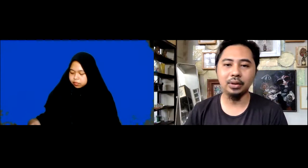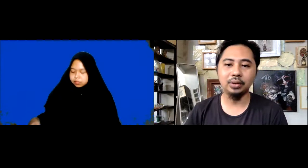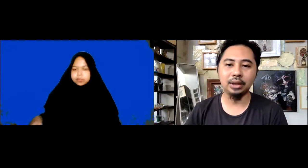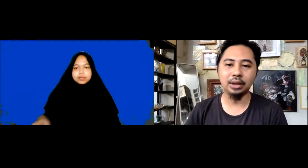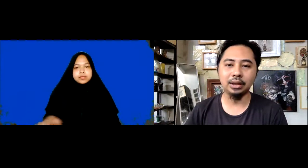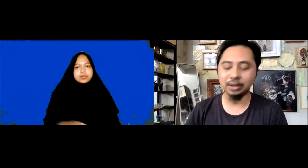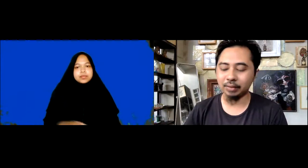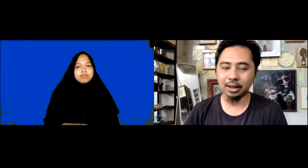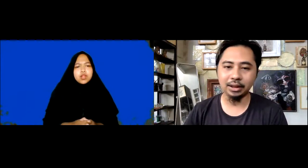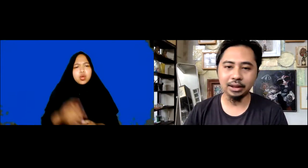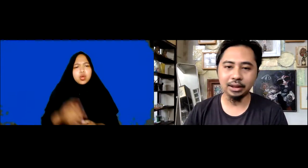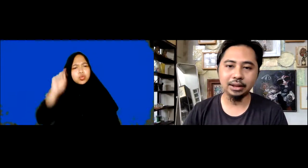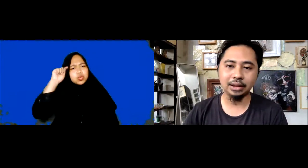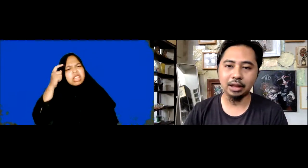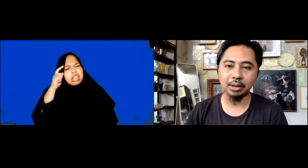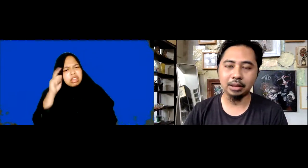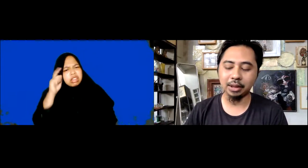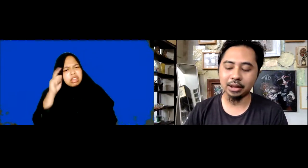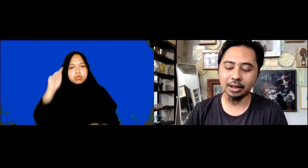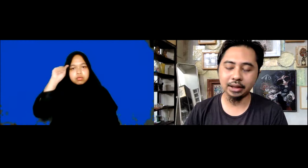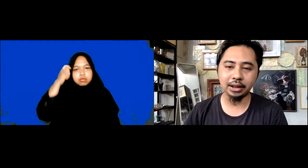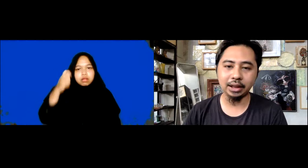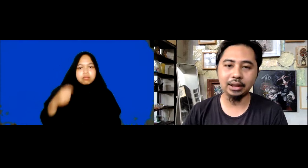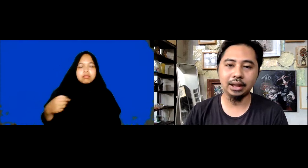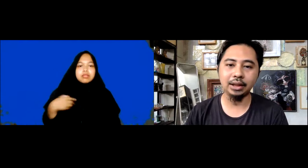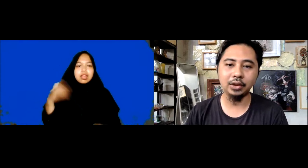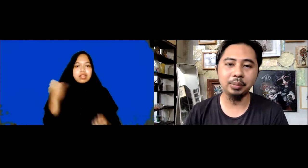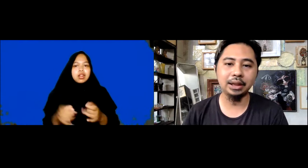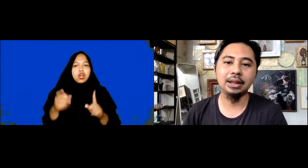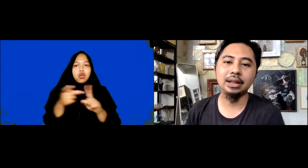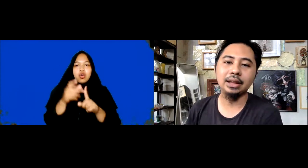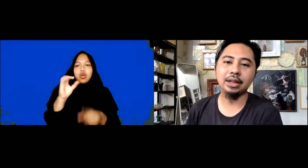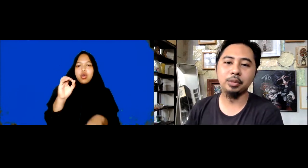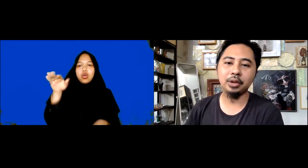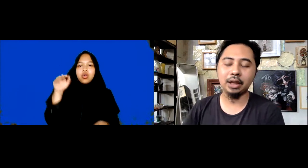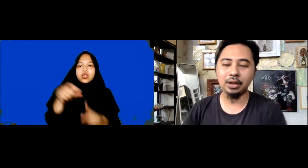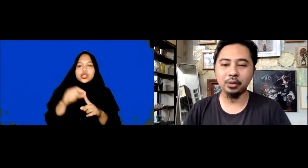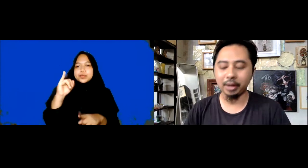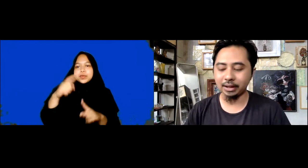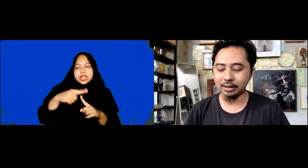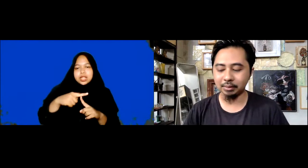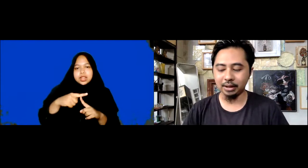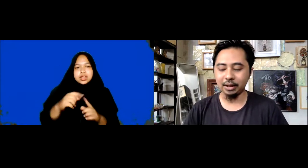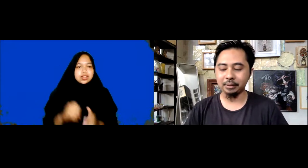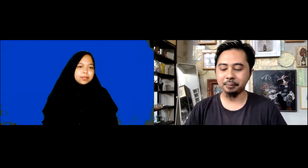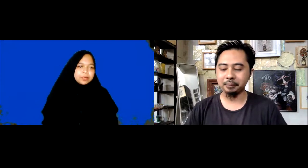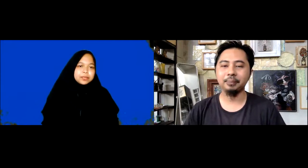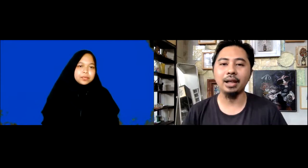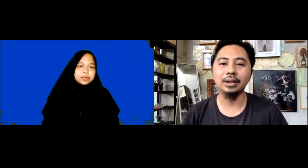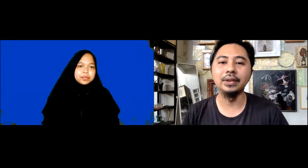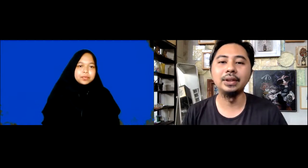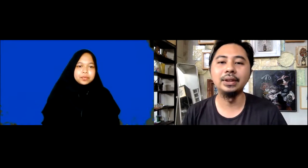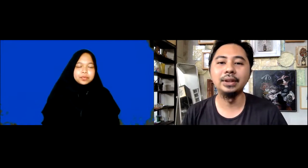atau nanti dilafalkan, dieja segala macam, akhirnya saya singkat dengan Hospet. Akhirnya Hospet itu adalah House of Pirates sebenarnya.